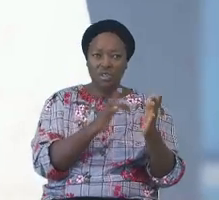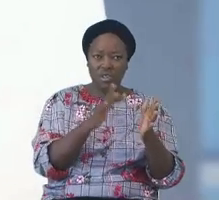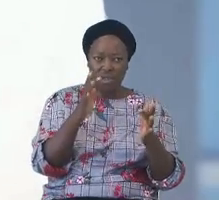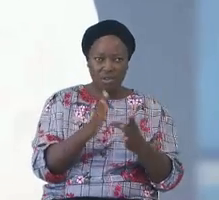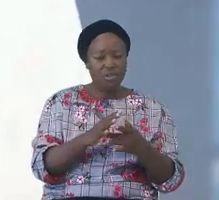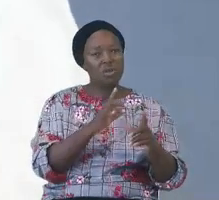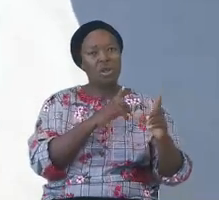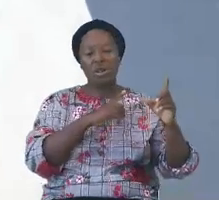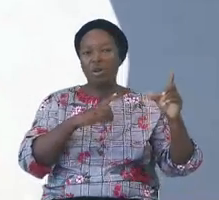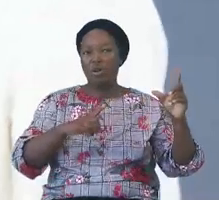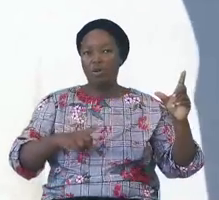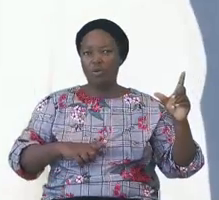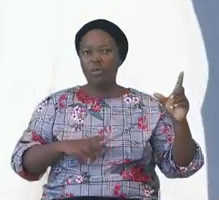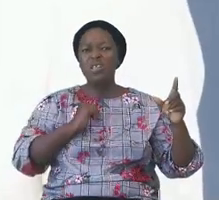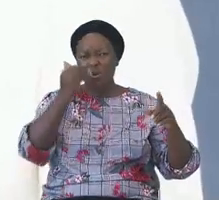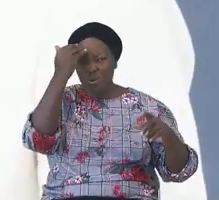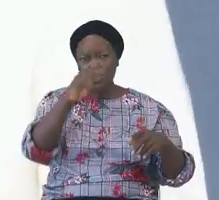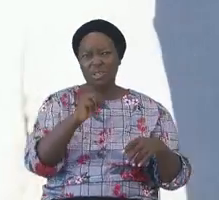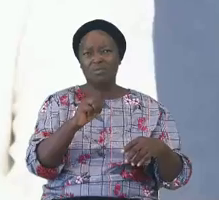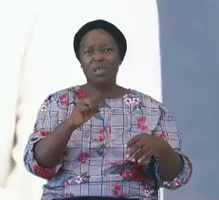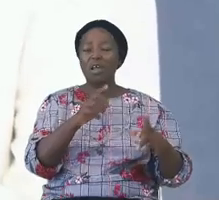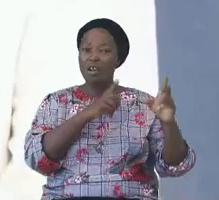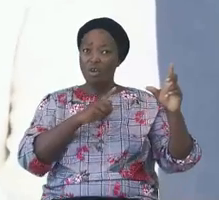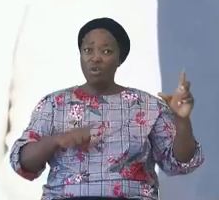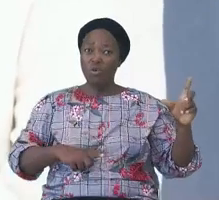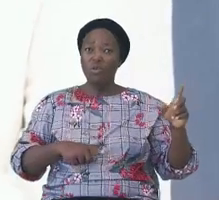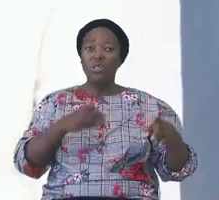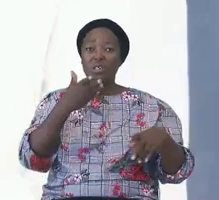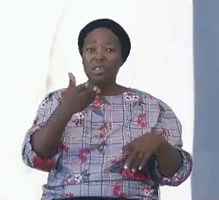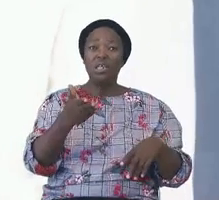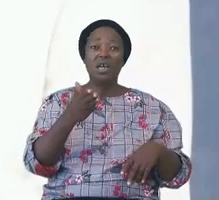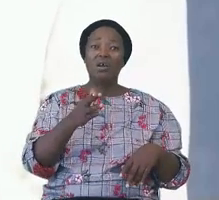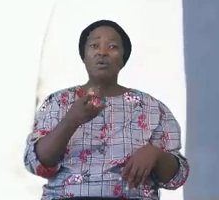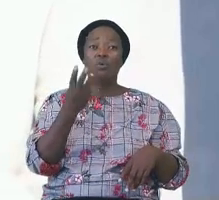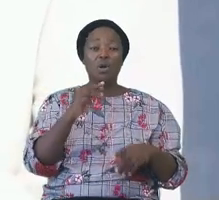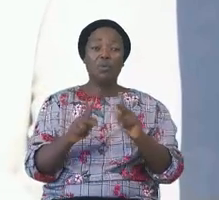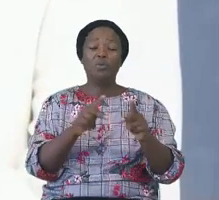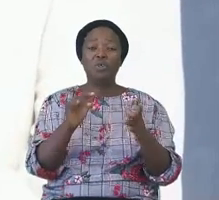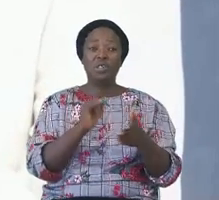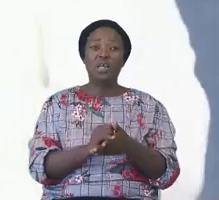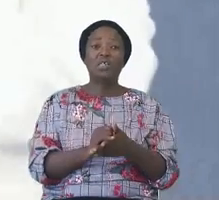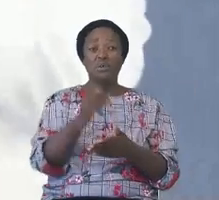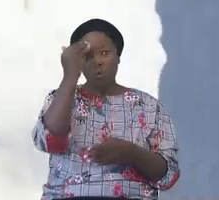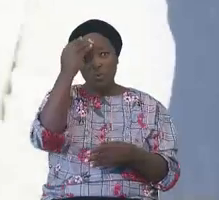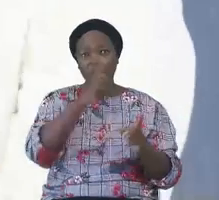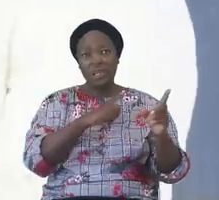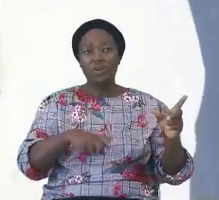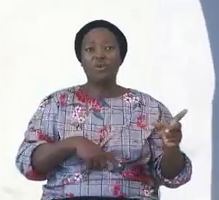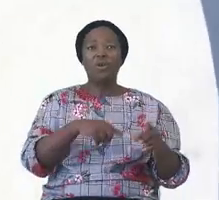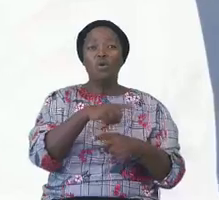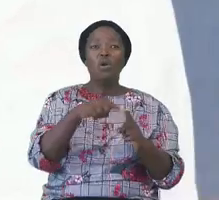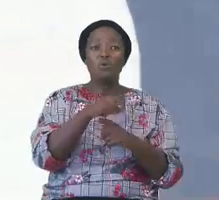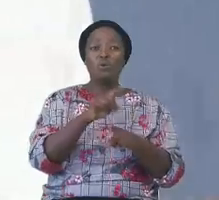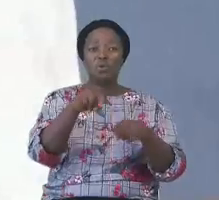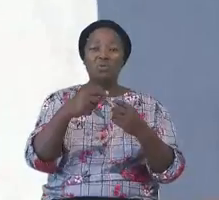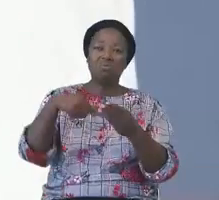42, et il dit à Jésus, Seigneur, il a reconnu, Seigneur, il y a